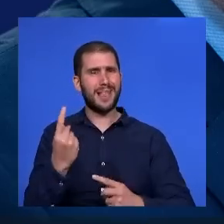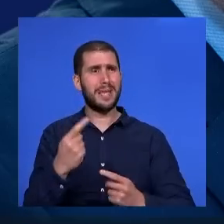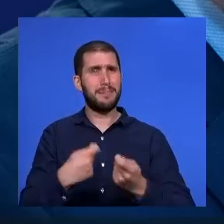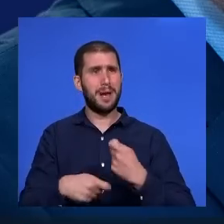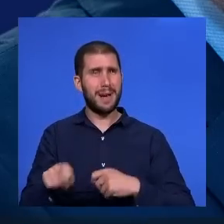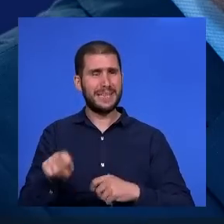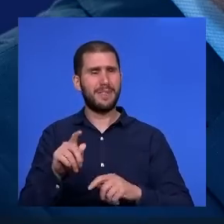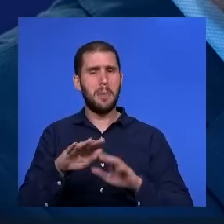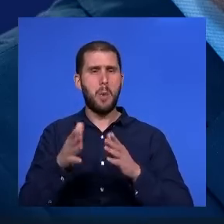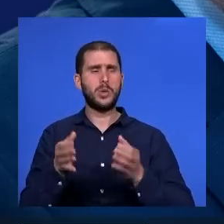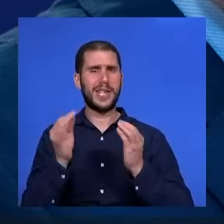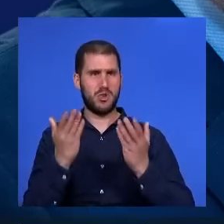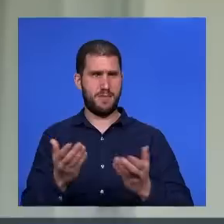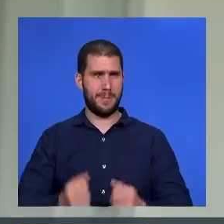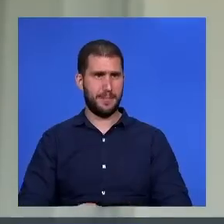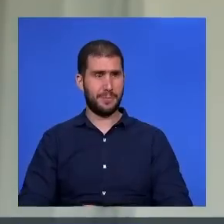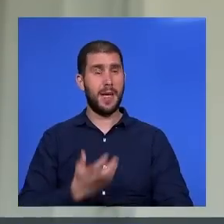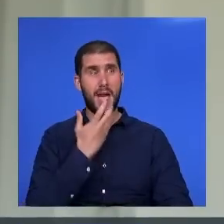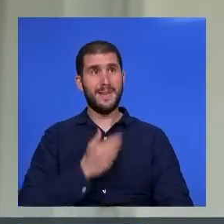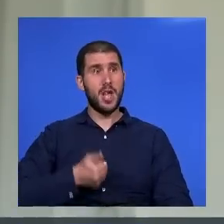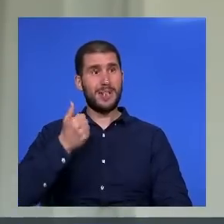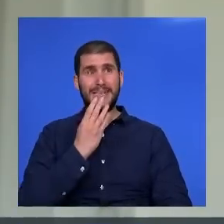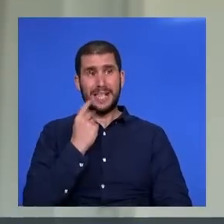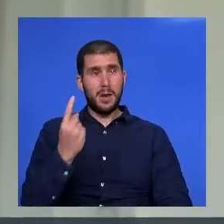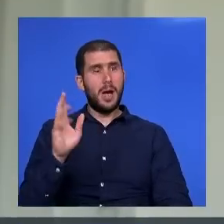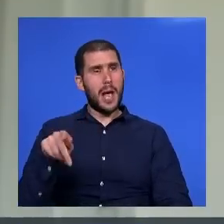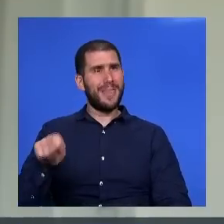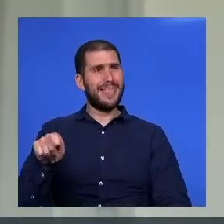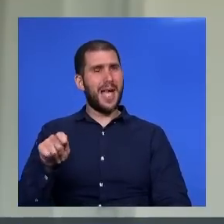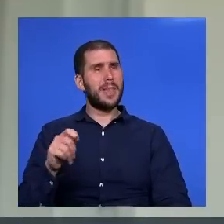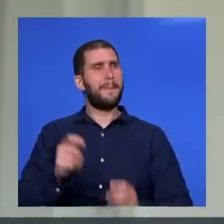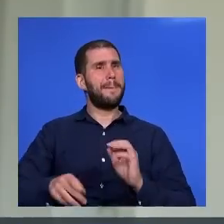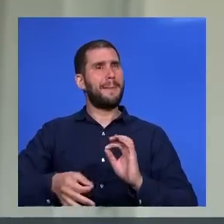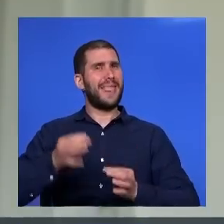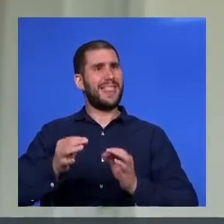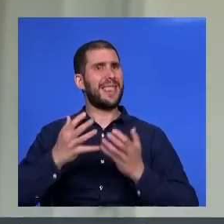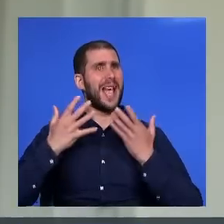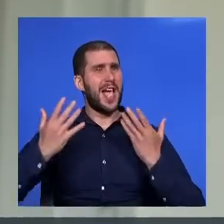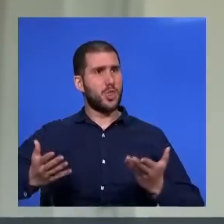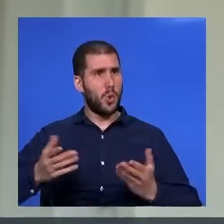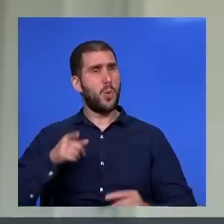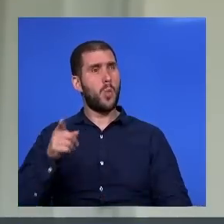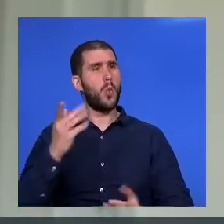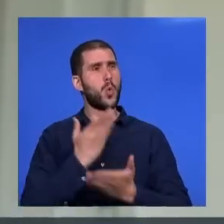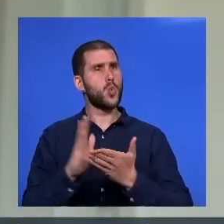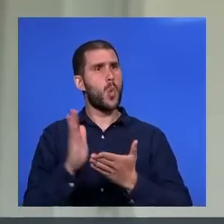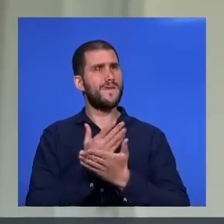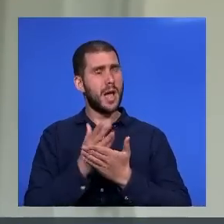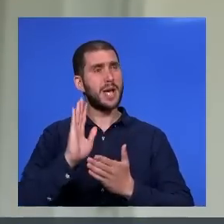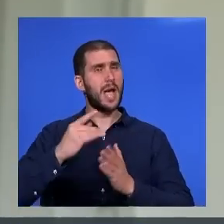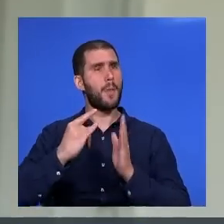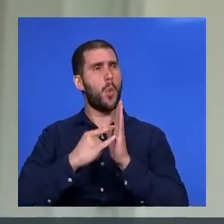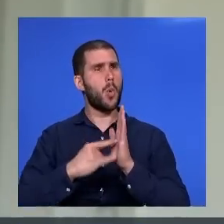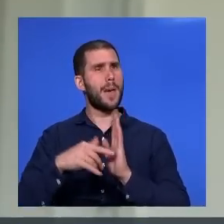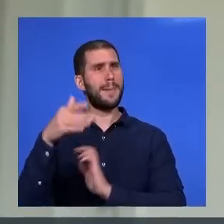ובמוסדות המדינה הרשמיים. הרב הראשי לישראל הוא גם דיין בבית הדין הגדול. הוא קובע ופוסק גם על פי